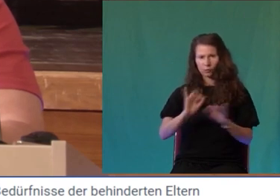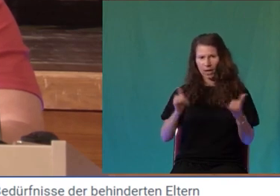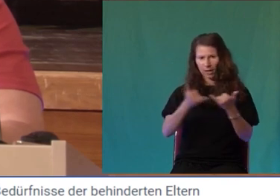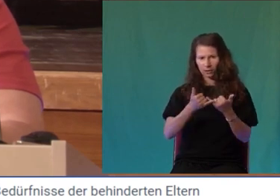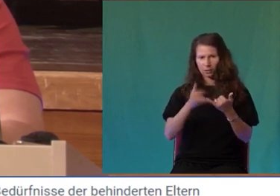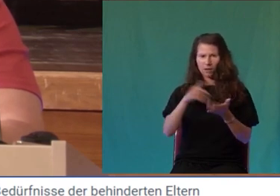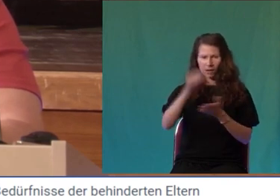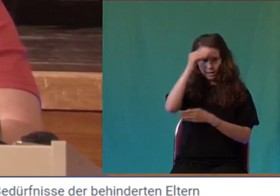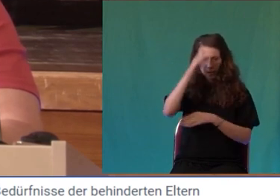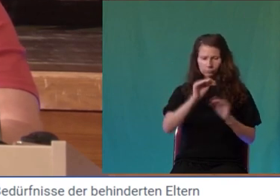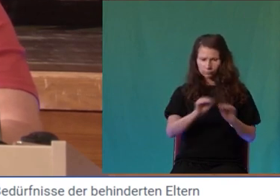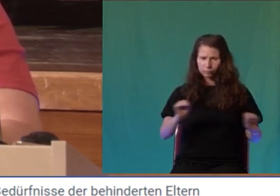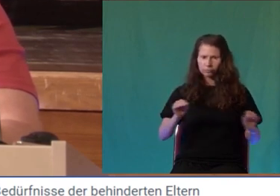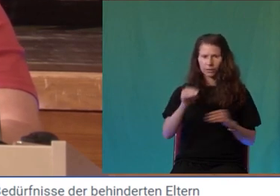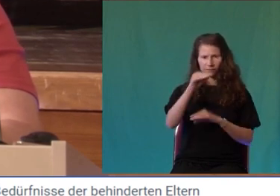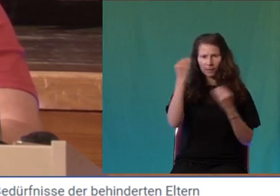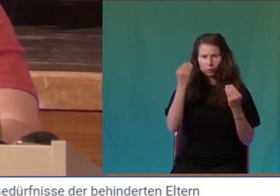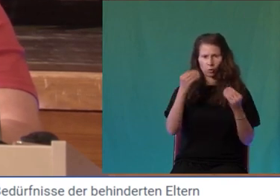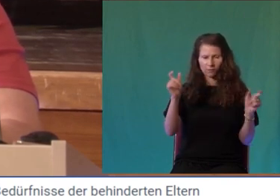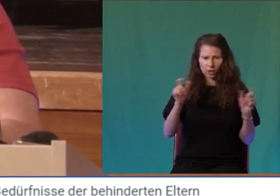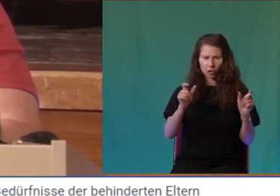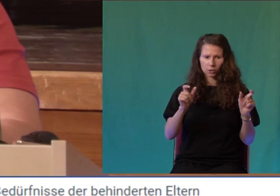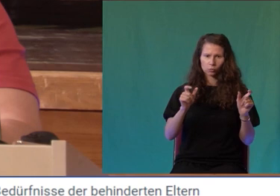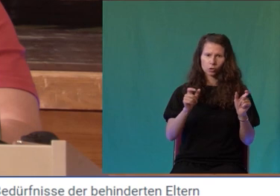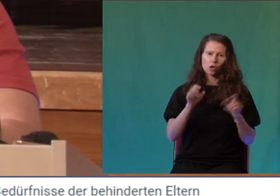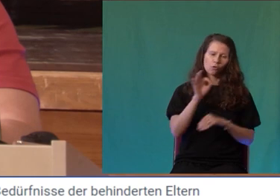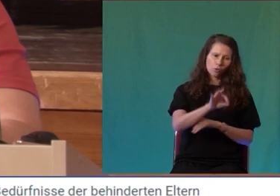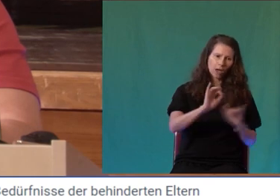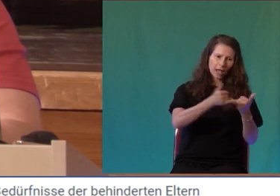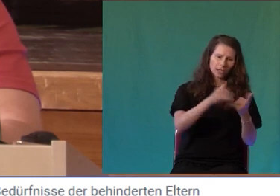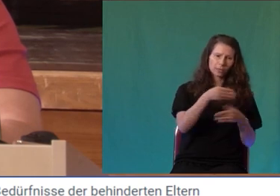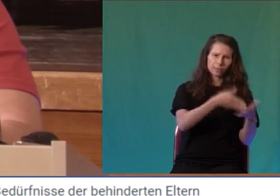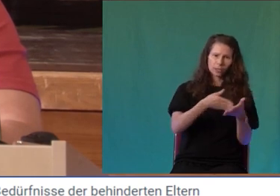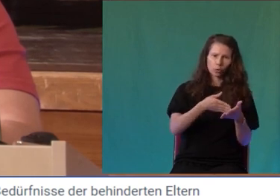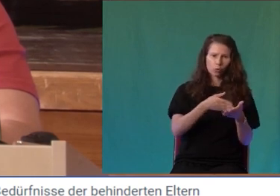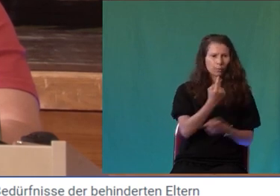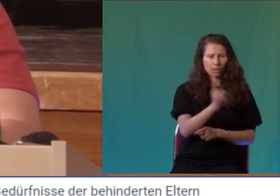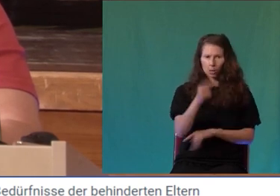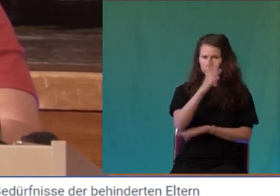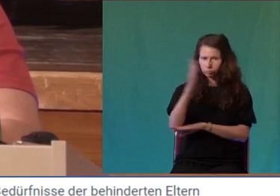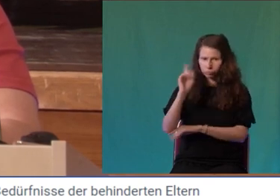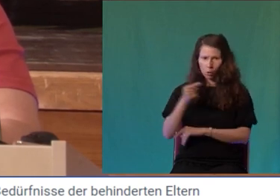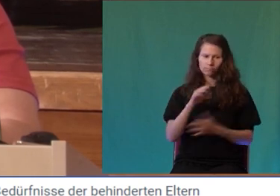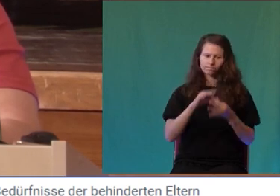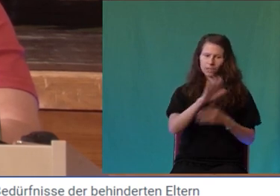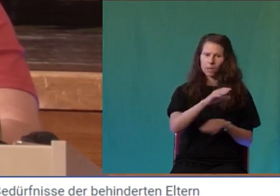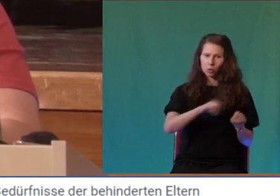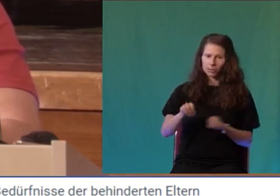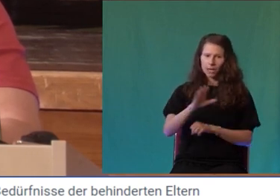Weiterbildung Informationsveranstaltungen von und für Eltern mit Behinderung zu Ihren Rechten und Möglichkeiten bedarfsgerechte